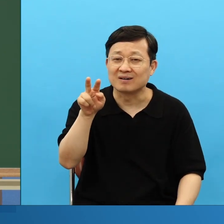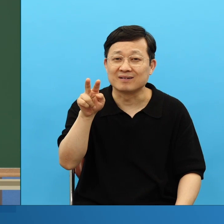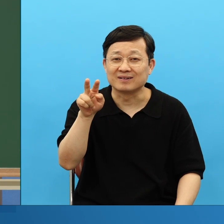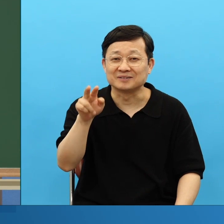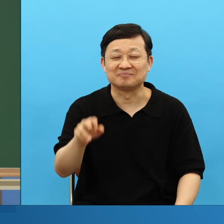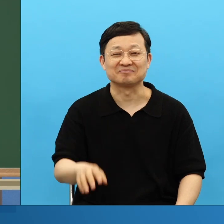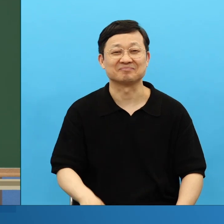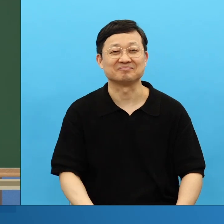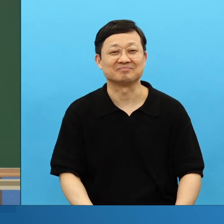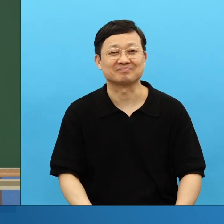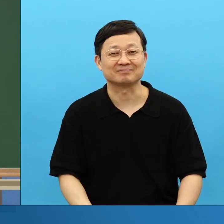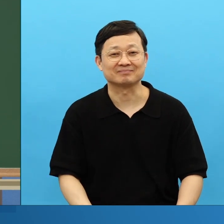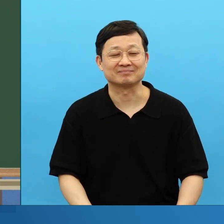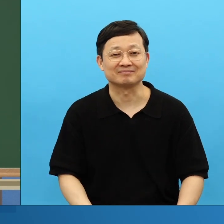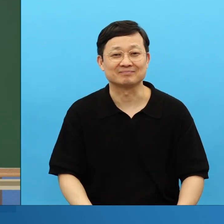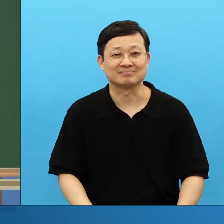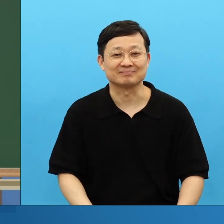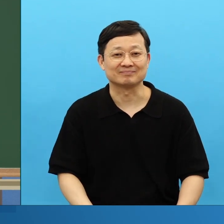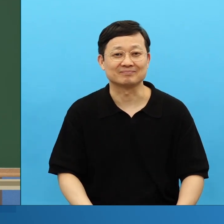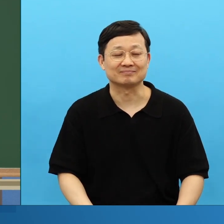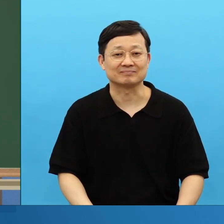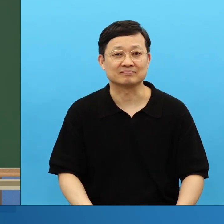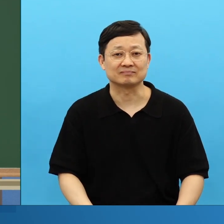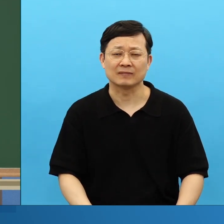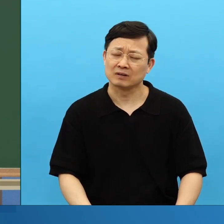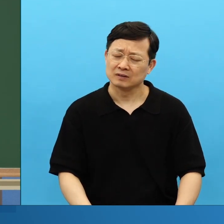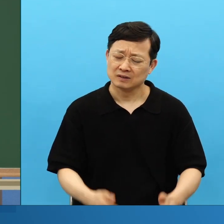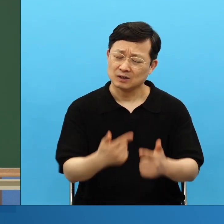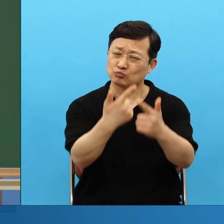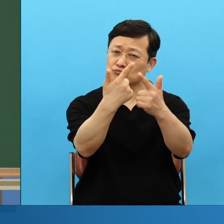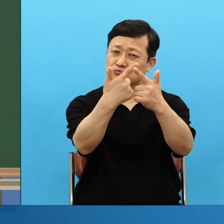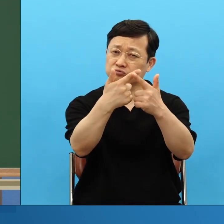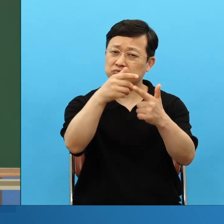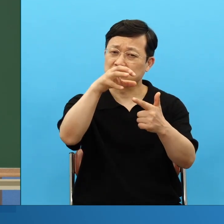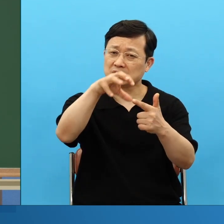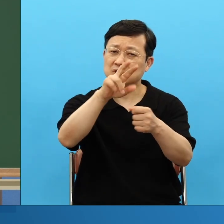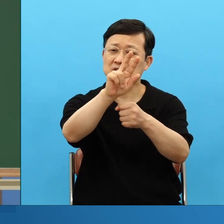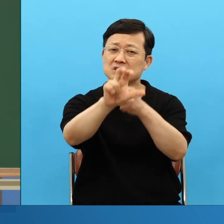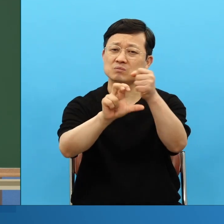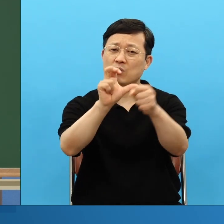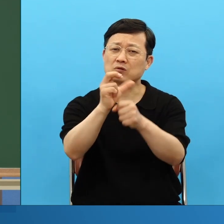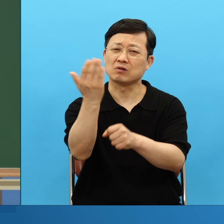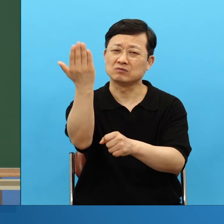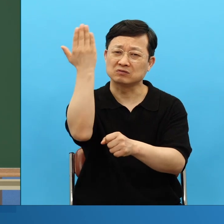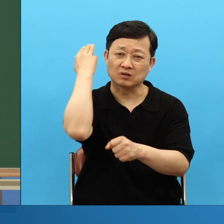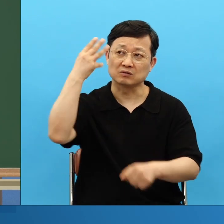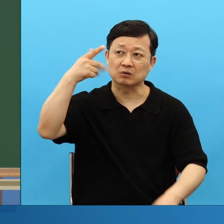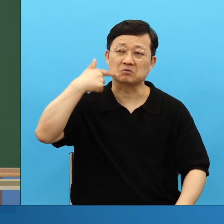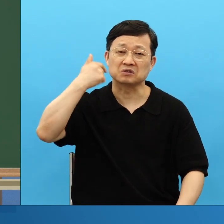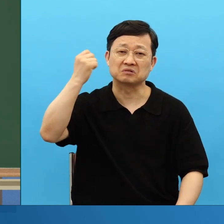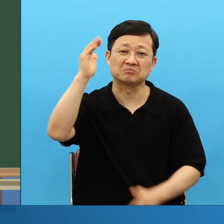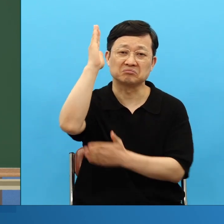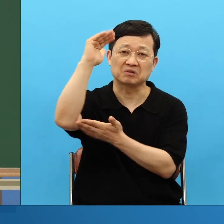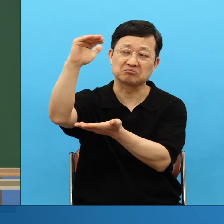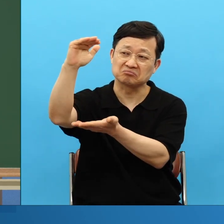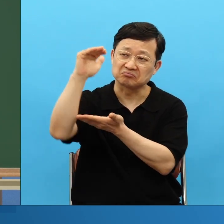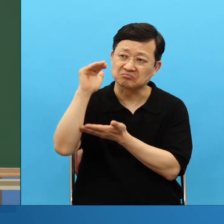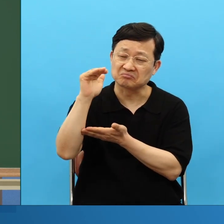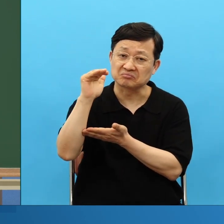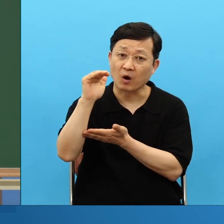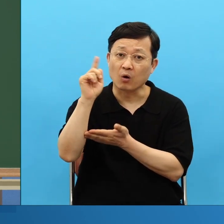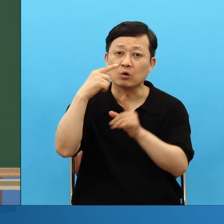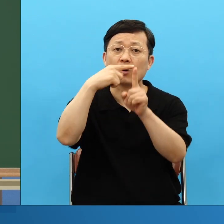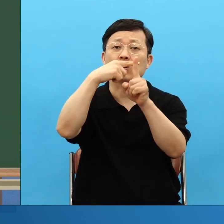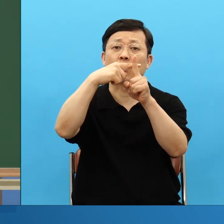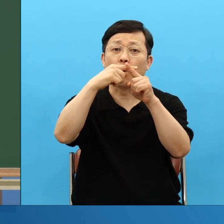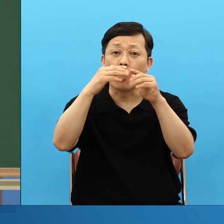부산에 있었던 일을 유 목사님이 이야기하신 게 25년 전일 거예요, 그게. 실제 있었던 일인데 어느 교회